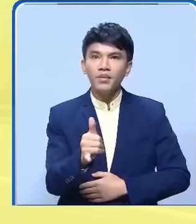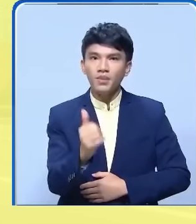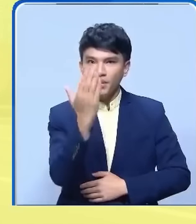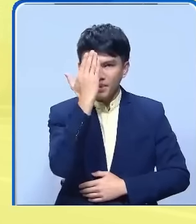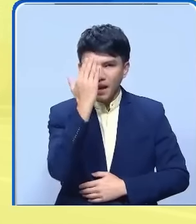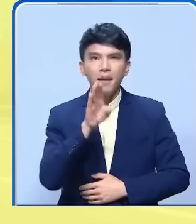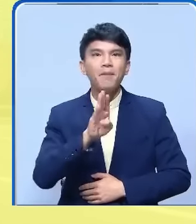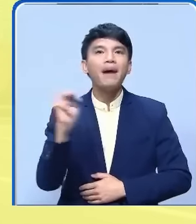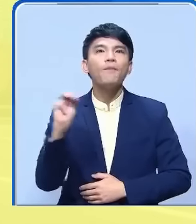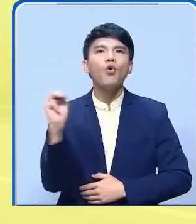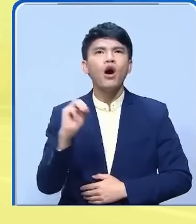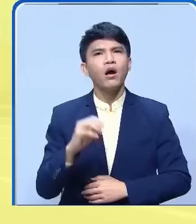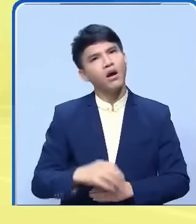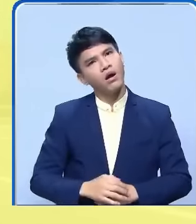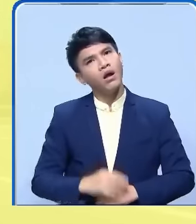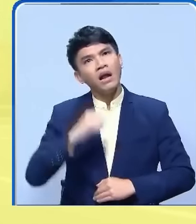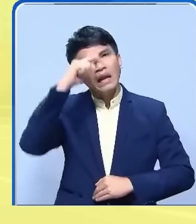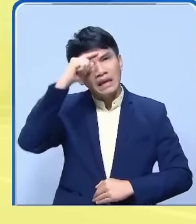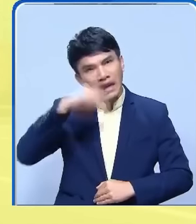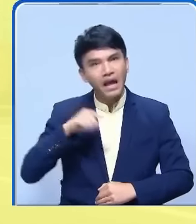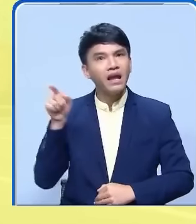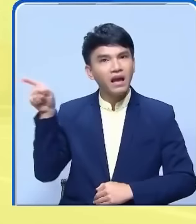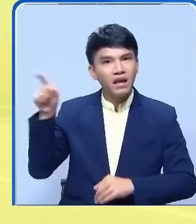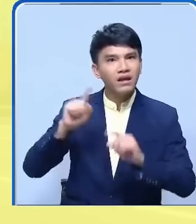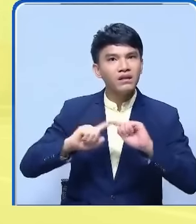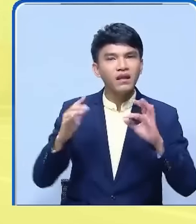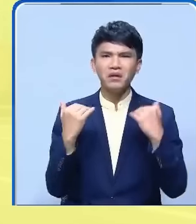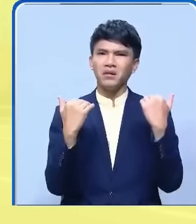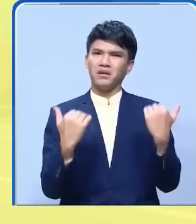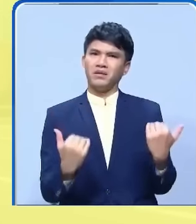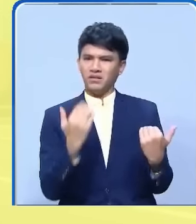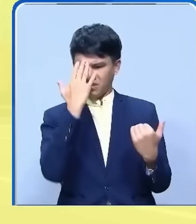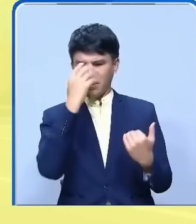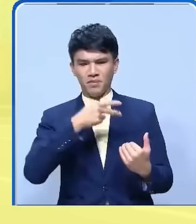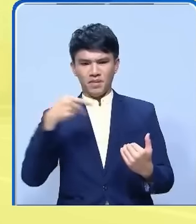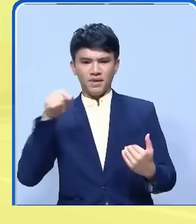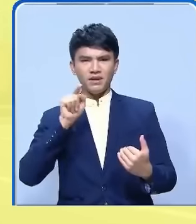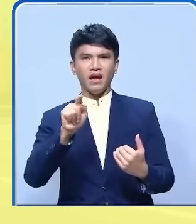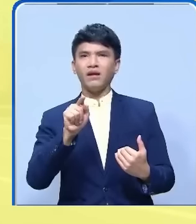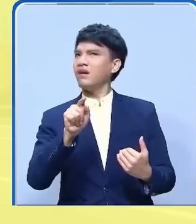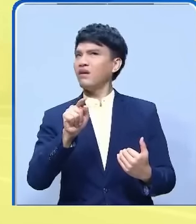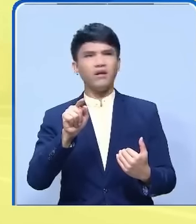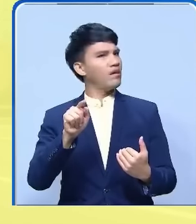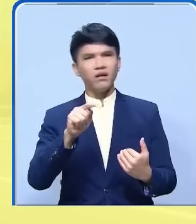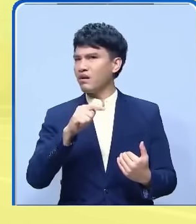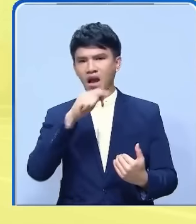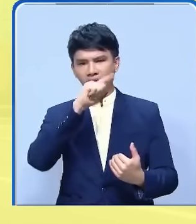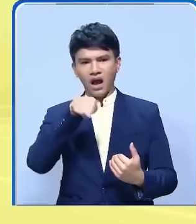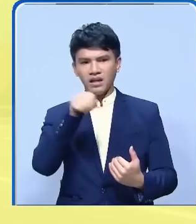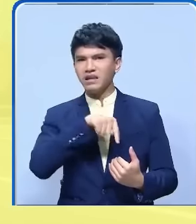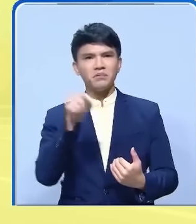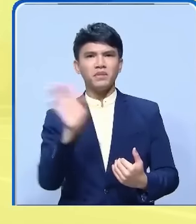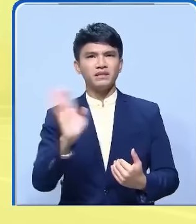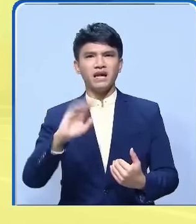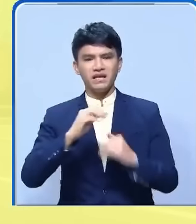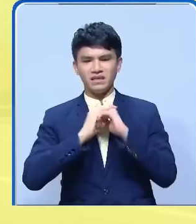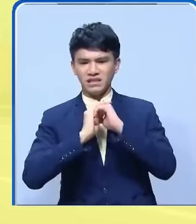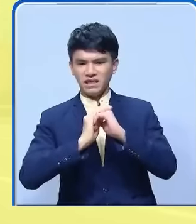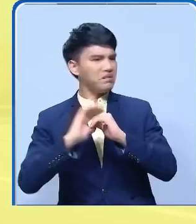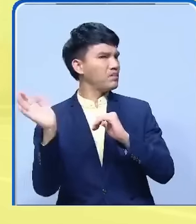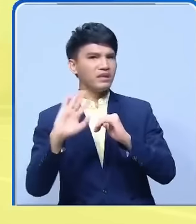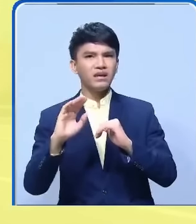ปิยืนยันว่านี่คือประเทศไทยนะแต่ว่าเจอภาษาแบบนี้เข้าไปแกมันไม่ใช่ภาษาอังกฤษไม่ใช่ภาษาจีนด้วย